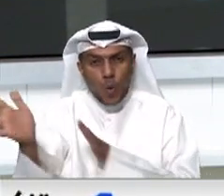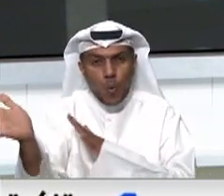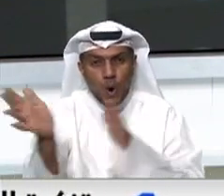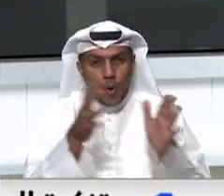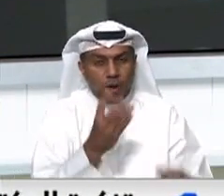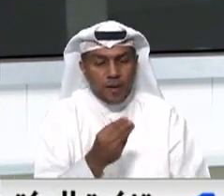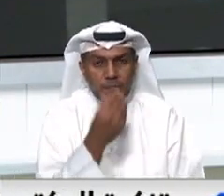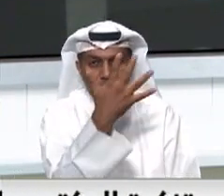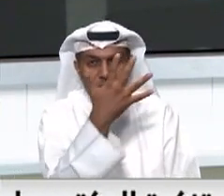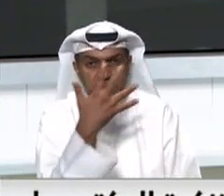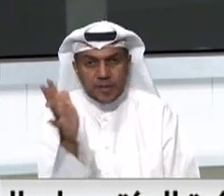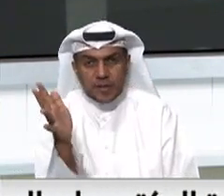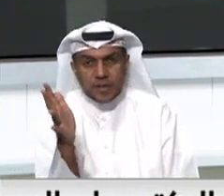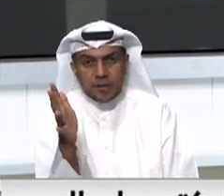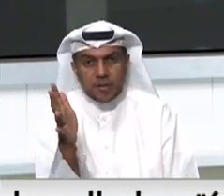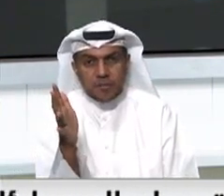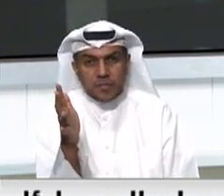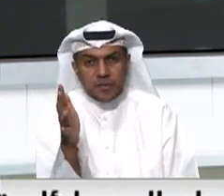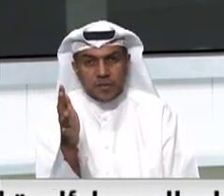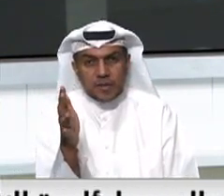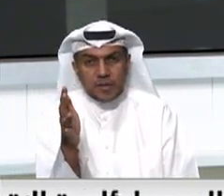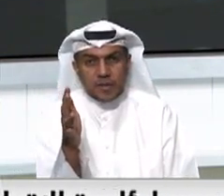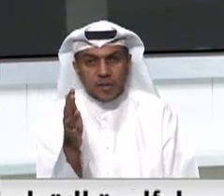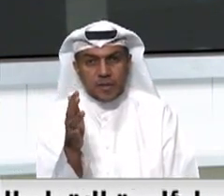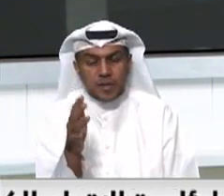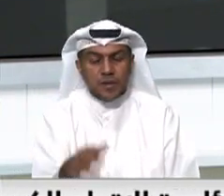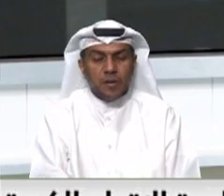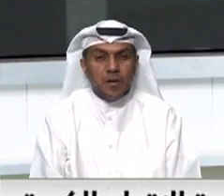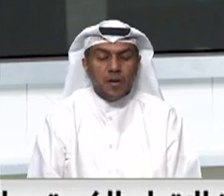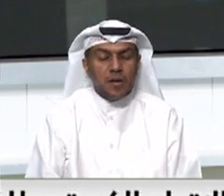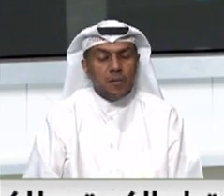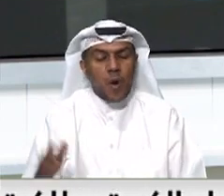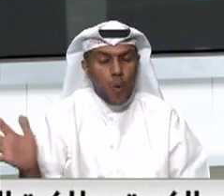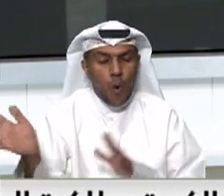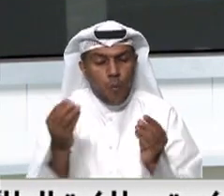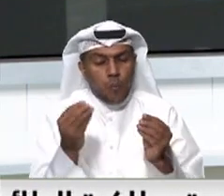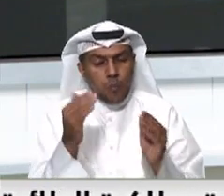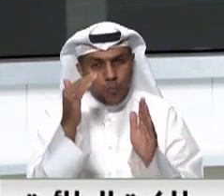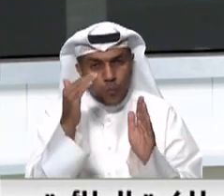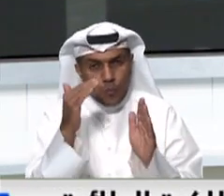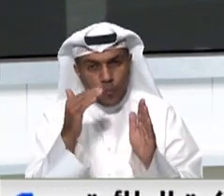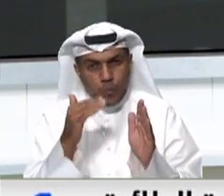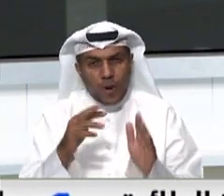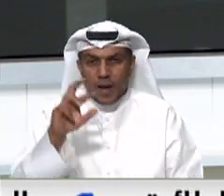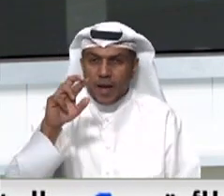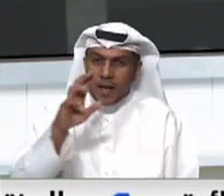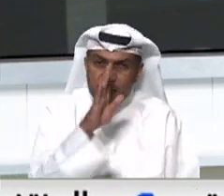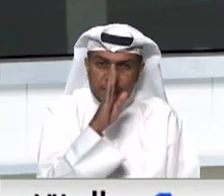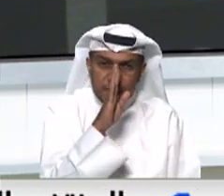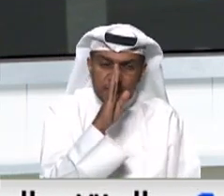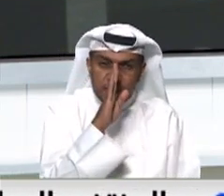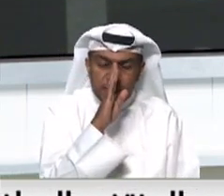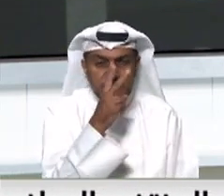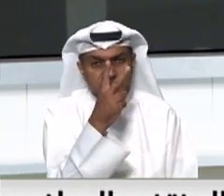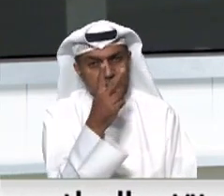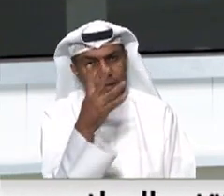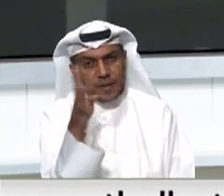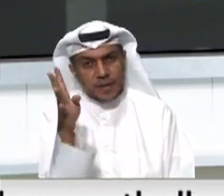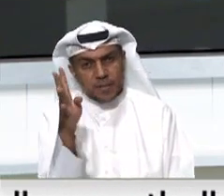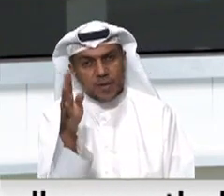الرياح إلى 55 كيلومتر في الساعة، تبدأ تقل تدريجيا سرعة الرياح ابتداء من يوم الأحد والاثنين، تصل إلى